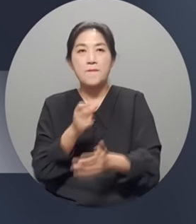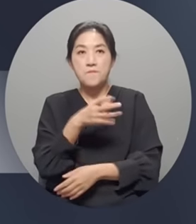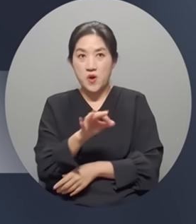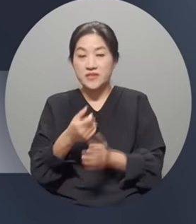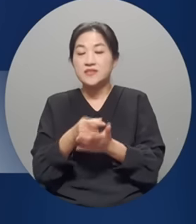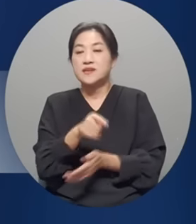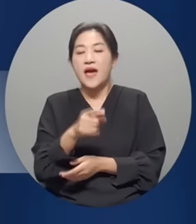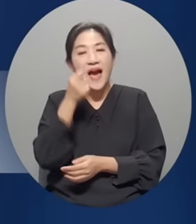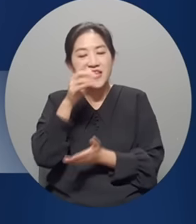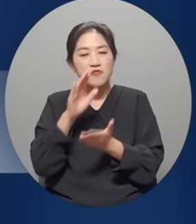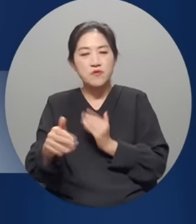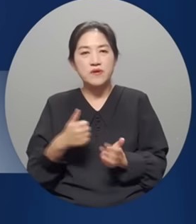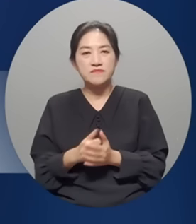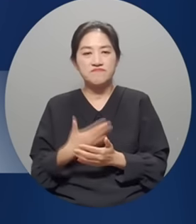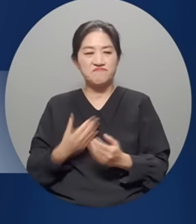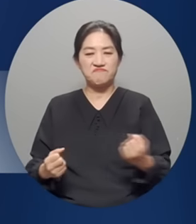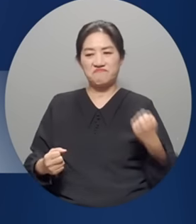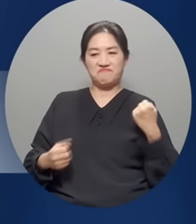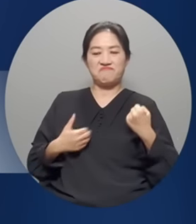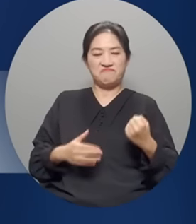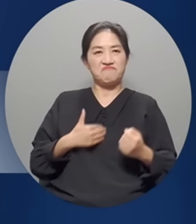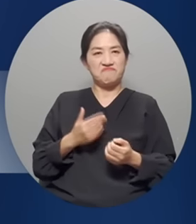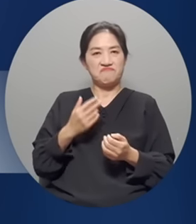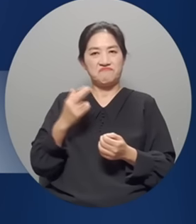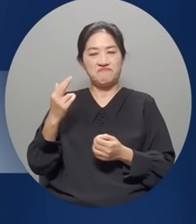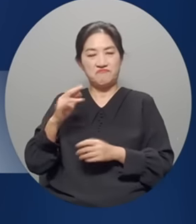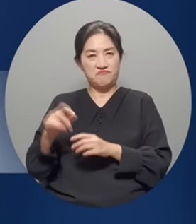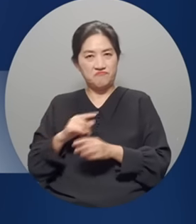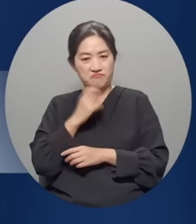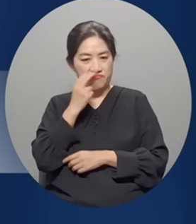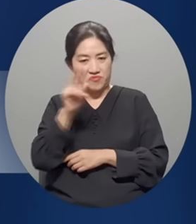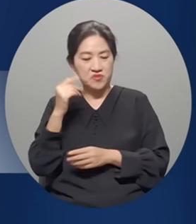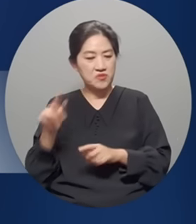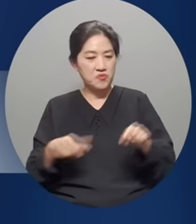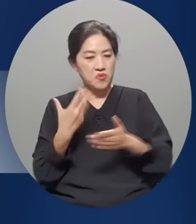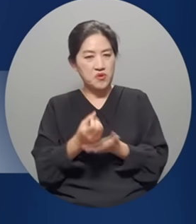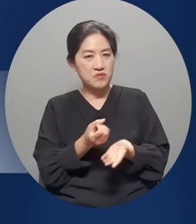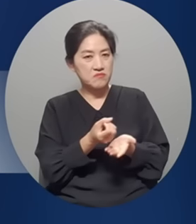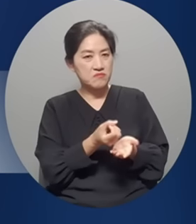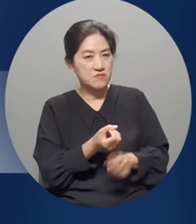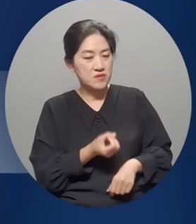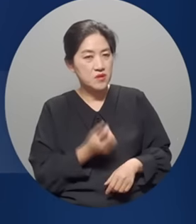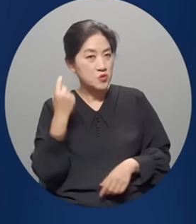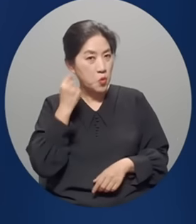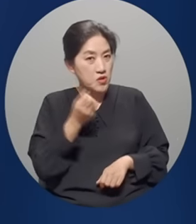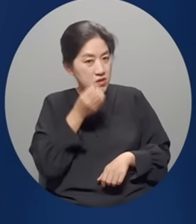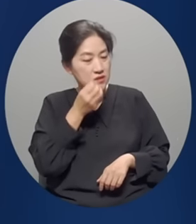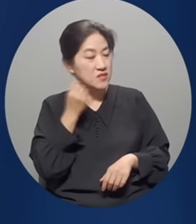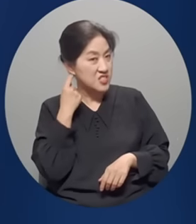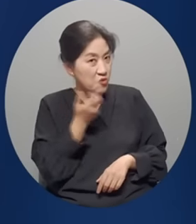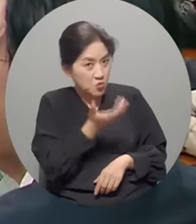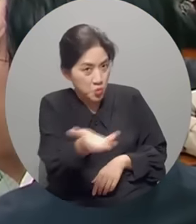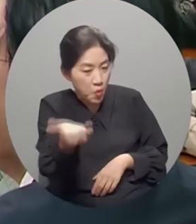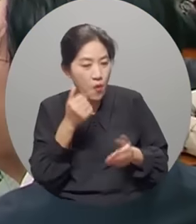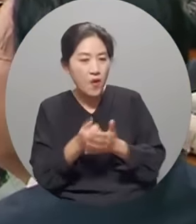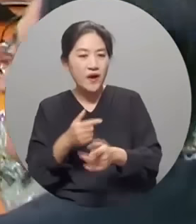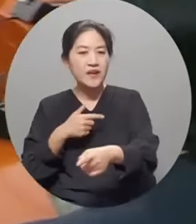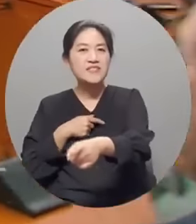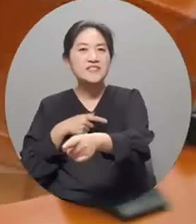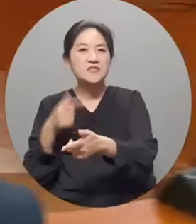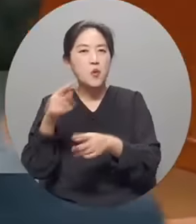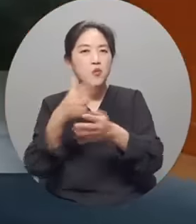뒤 자신의 영향력을 과시하며 통화 녹음을 들려준 걸 한 지인이 녹음한 것이라고 설명했습니다.